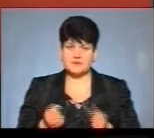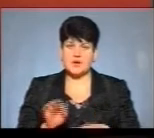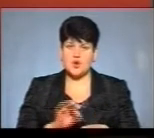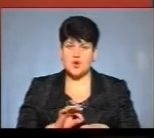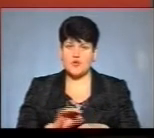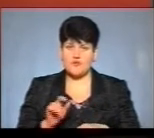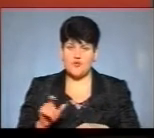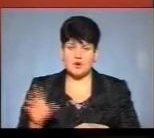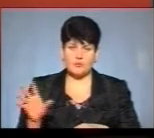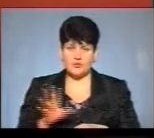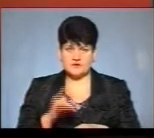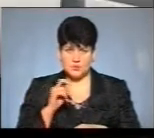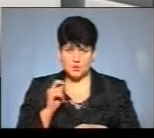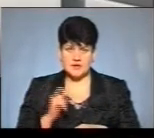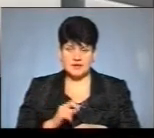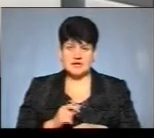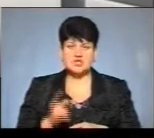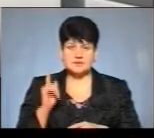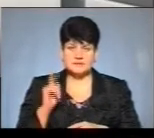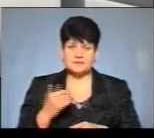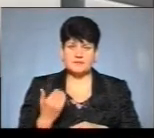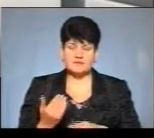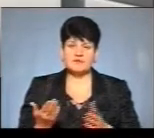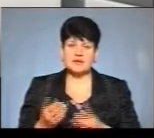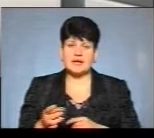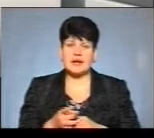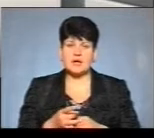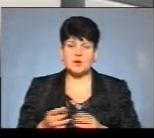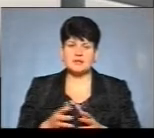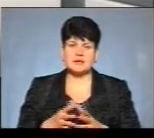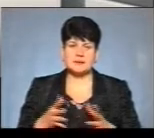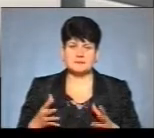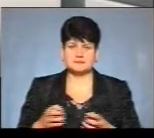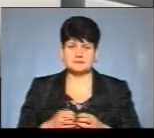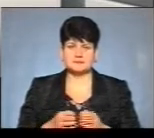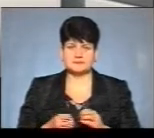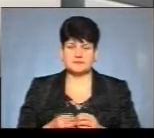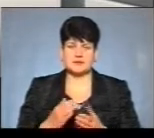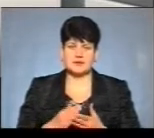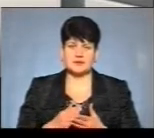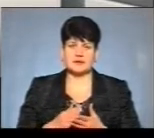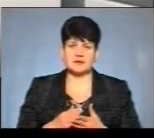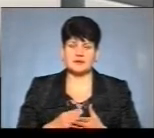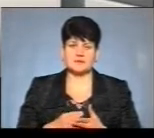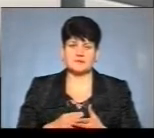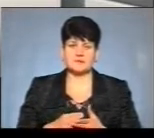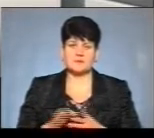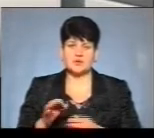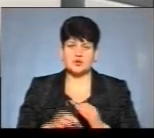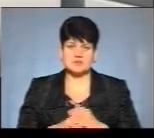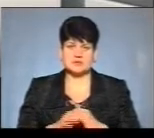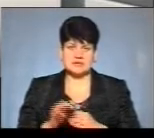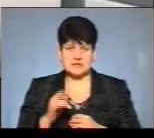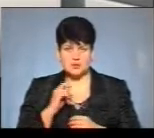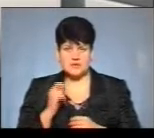хворих по всій Україні. Так. Чи відомо вам, в яких регіонах найбільш гостро стоїть проблема? Ви вже згадували про Східну Україну,